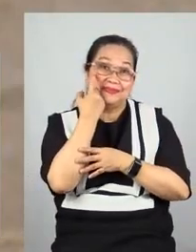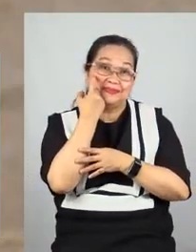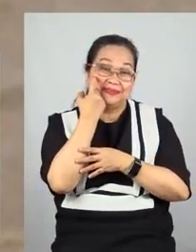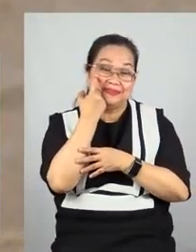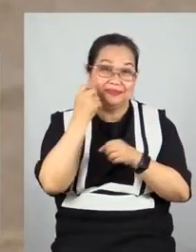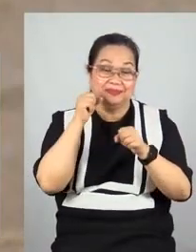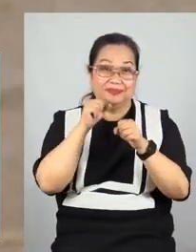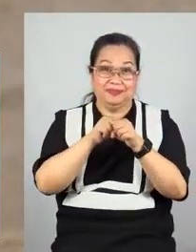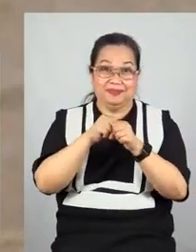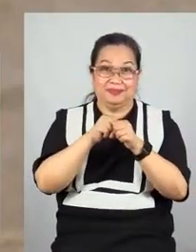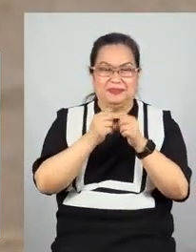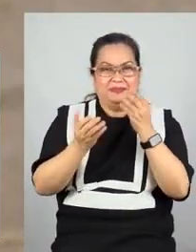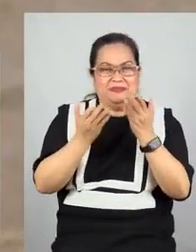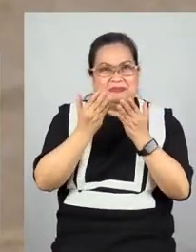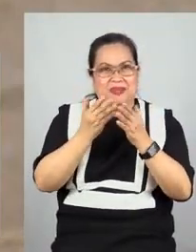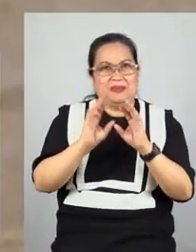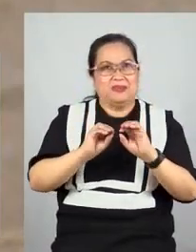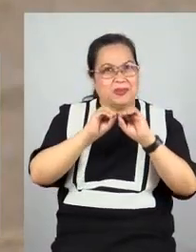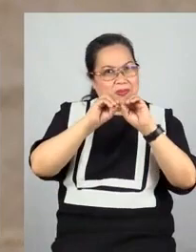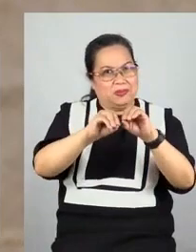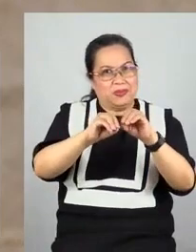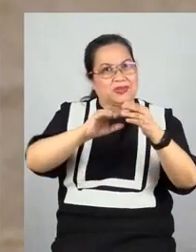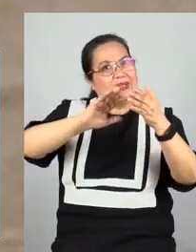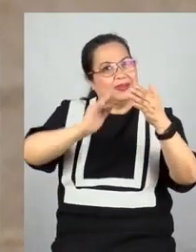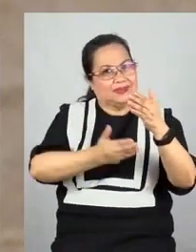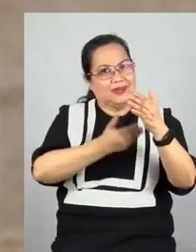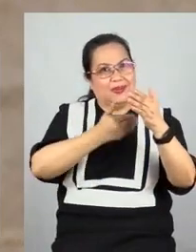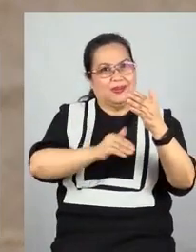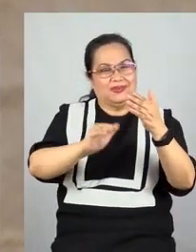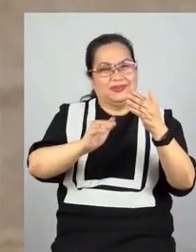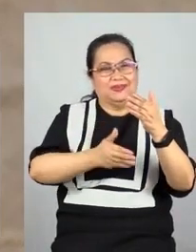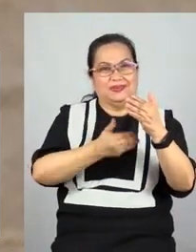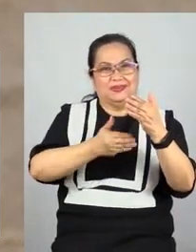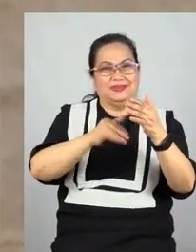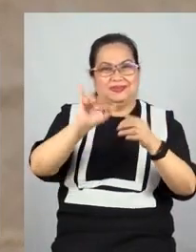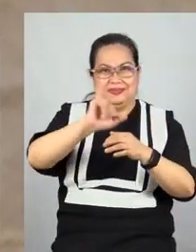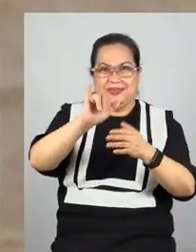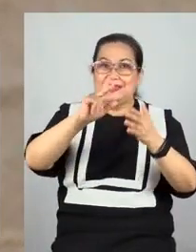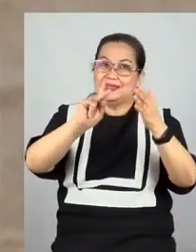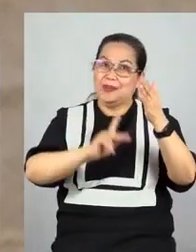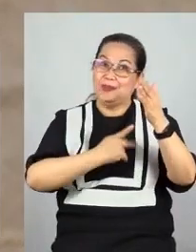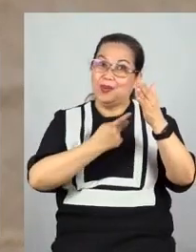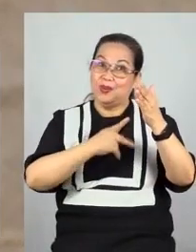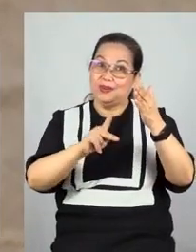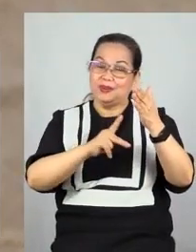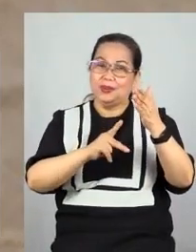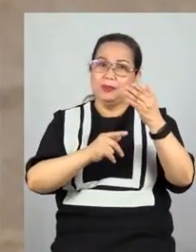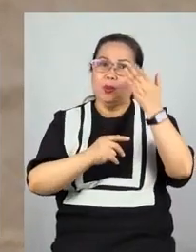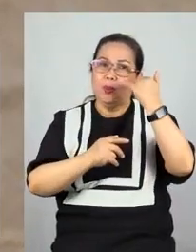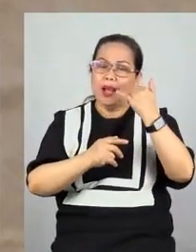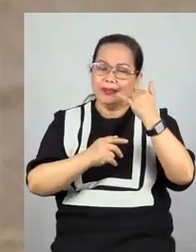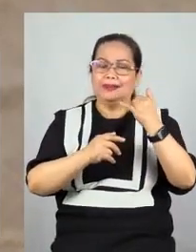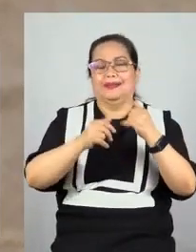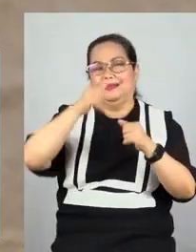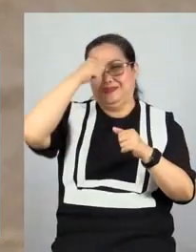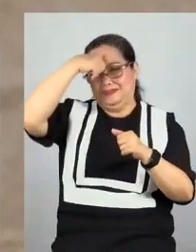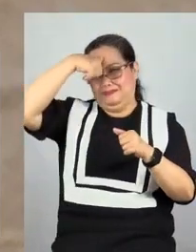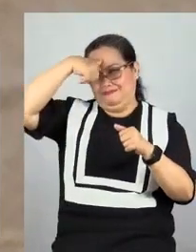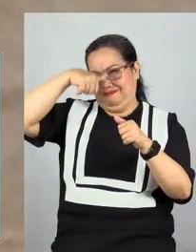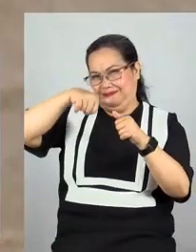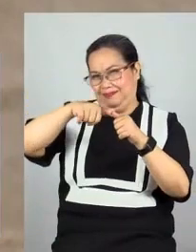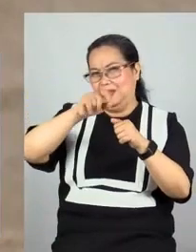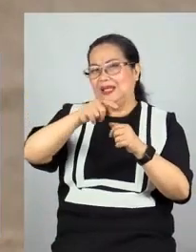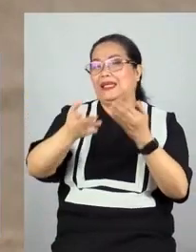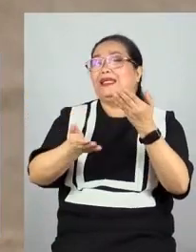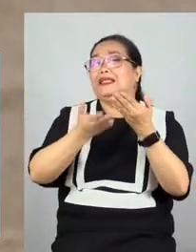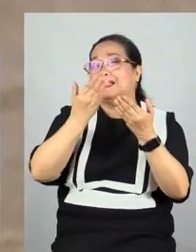Kaya siya siguro nilagay sa himno o sa form of poetry ay upang maalala siya